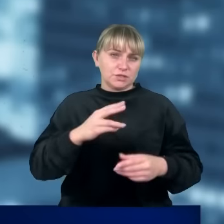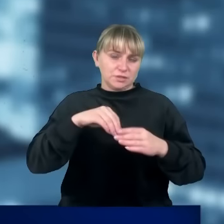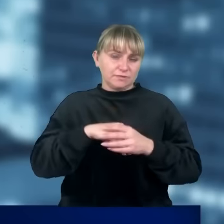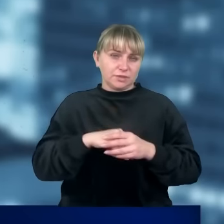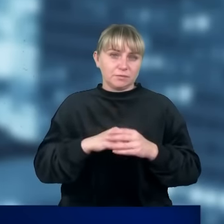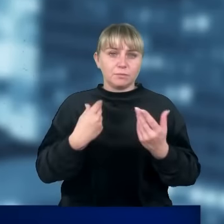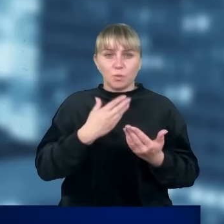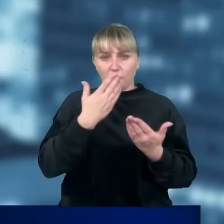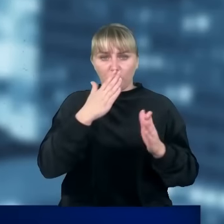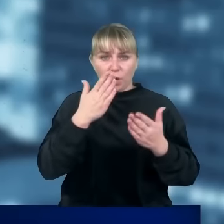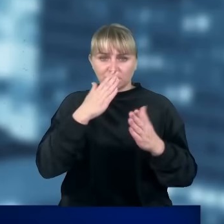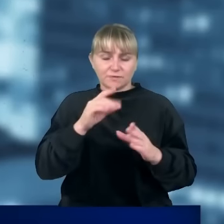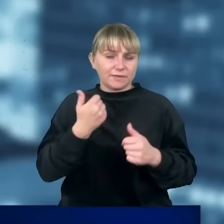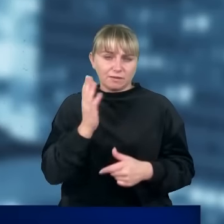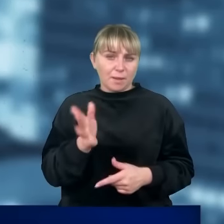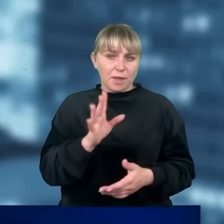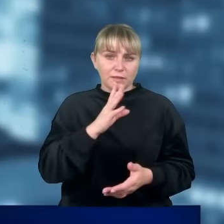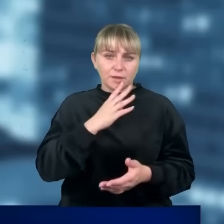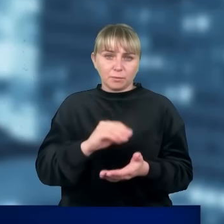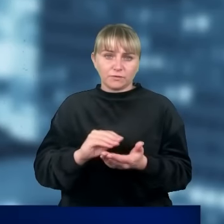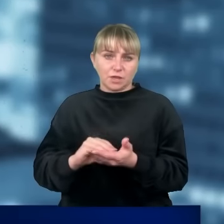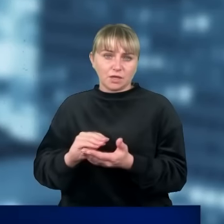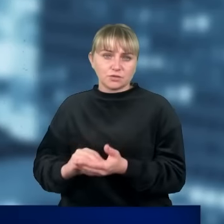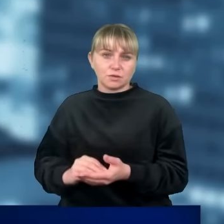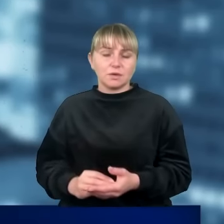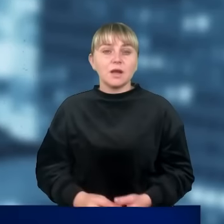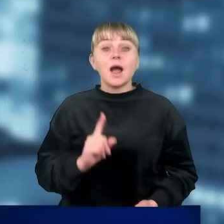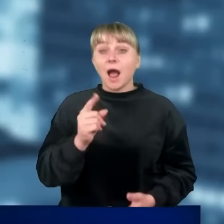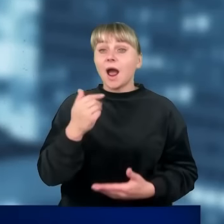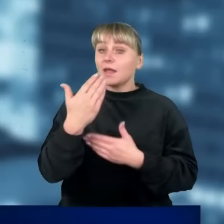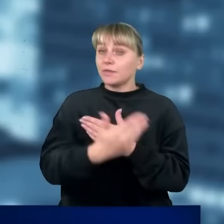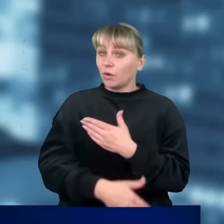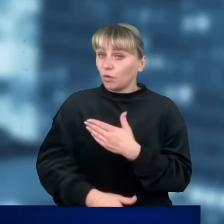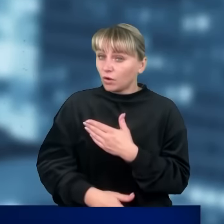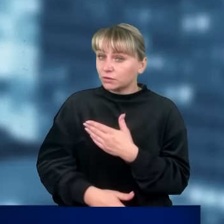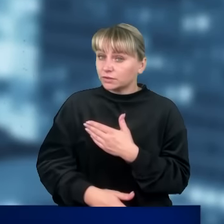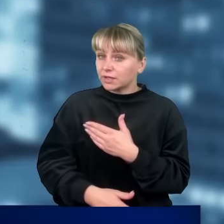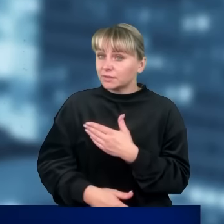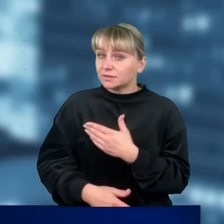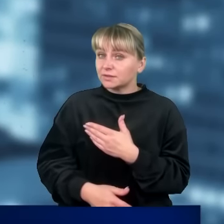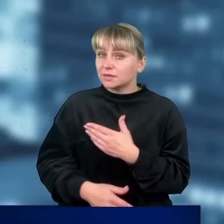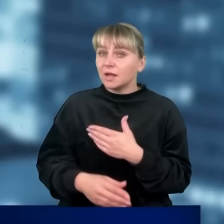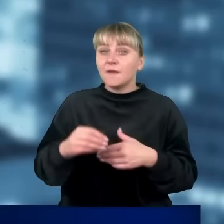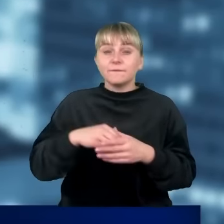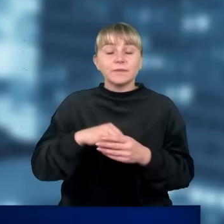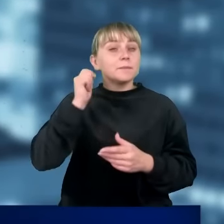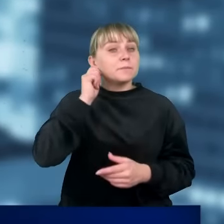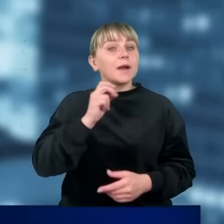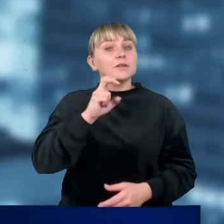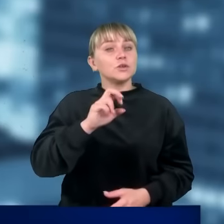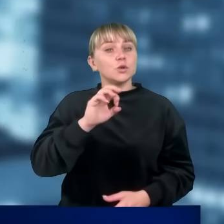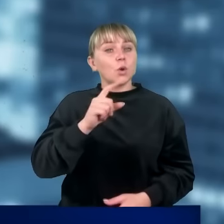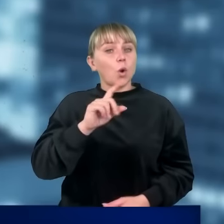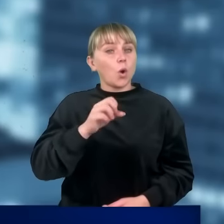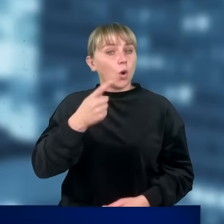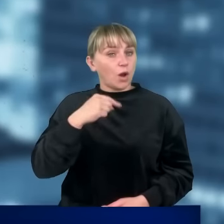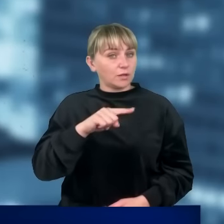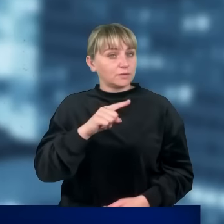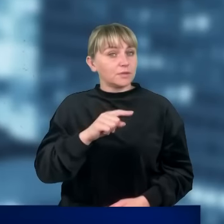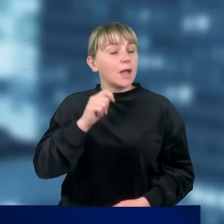antenie i będę tego powtarzał. Ale na koniec do naszego reportera pani reżyser się zwróciła tak: panie